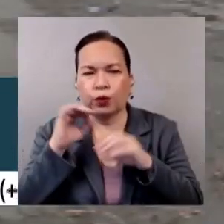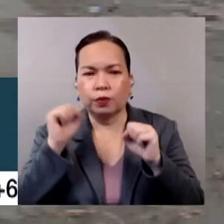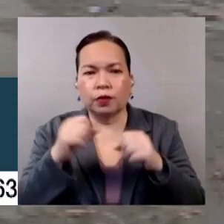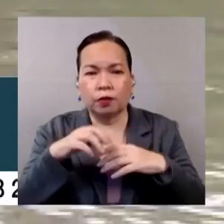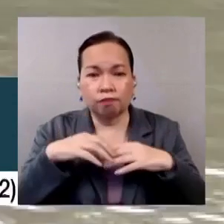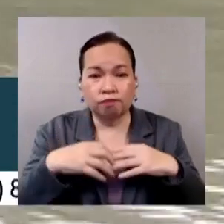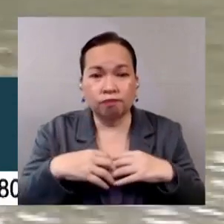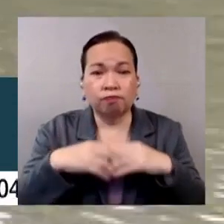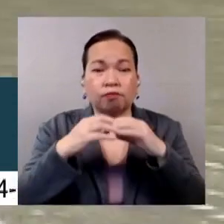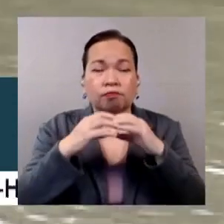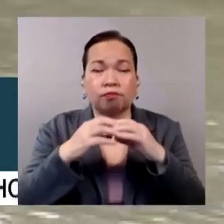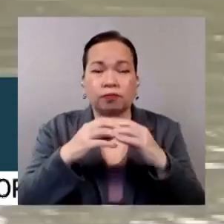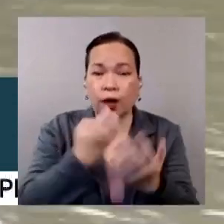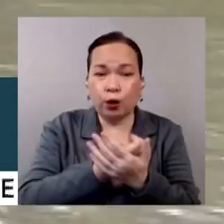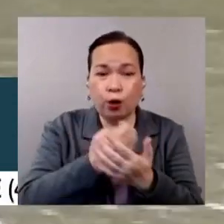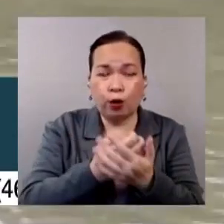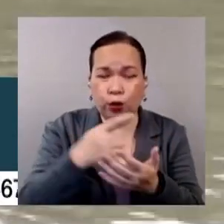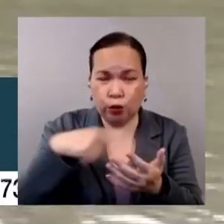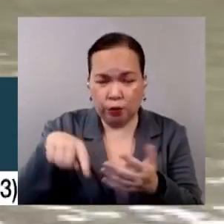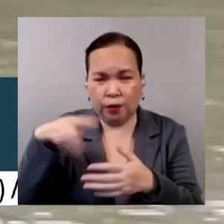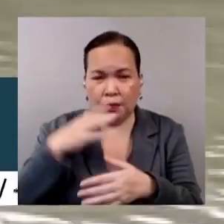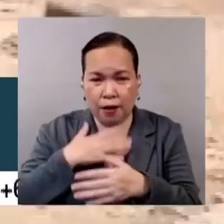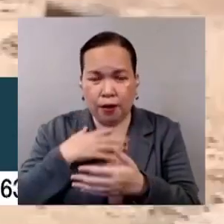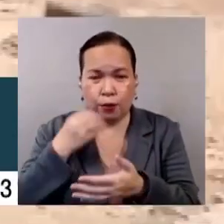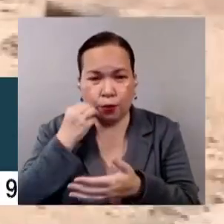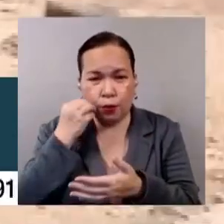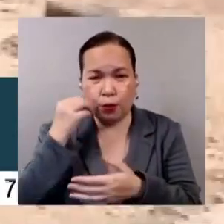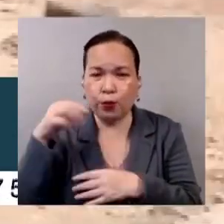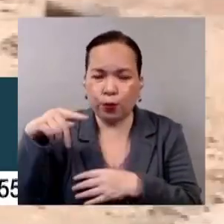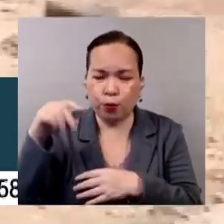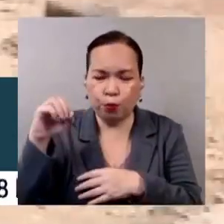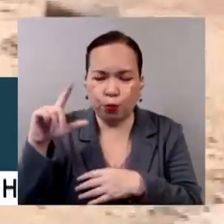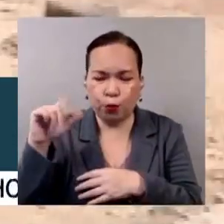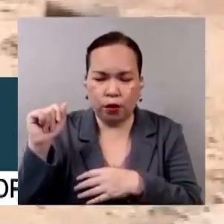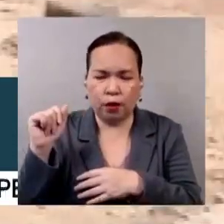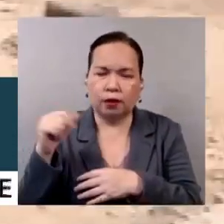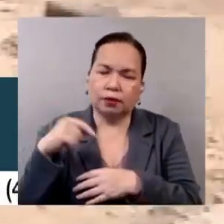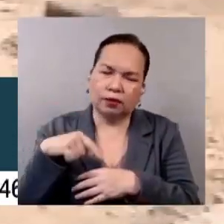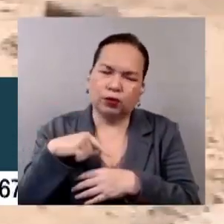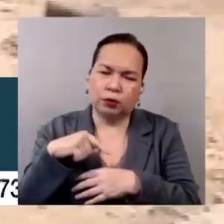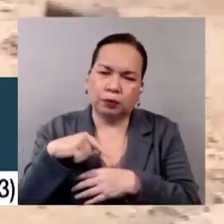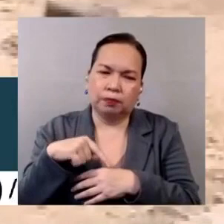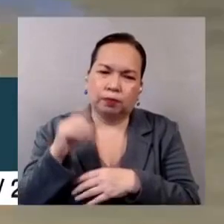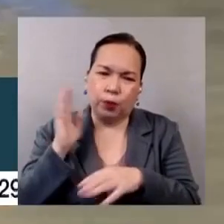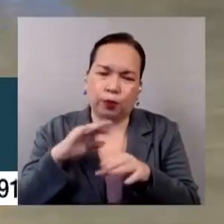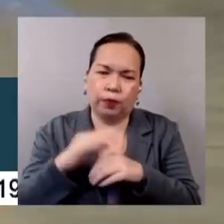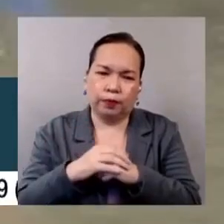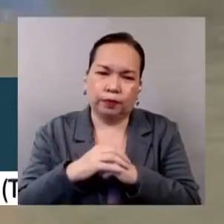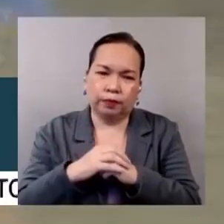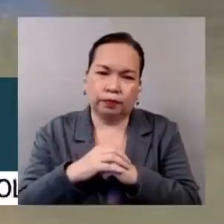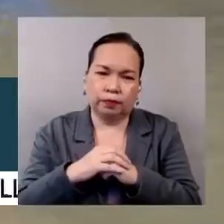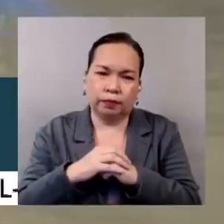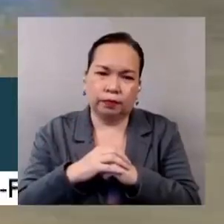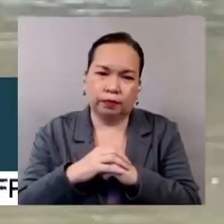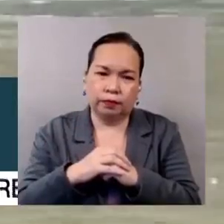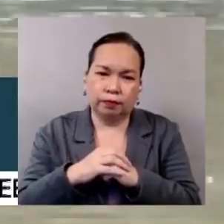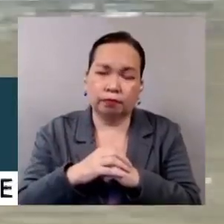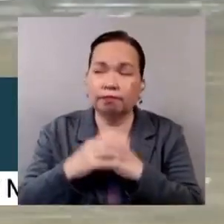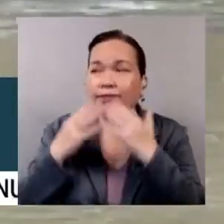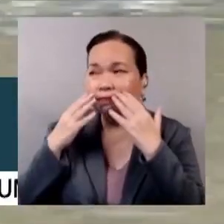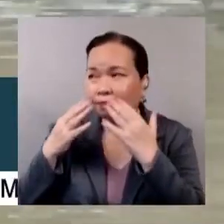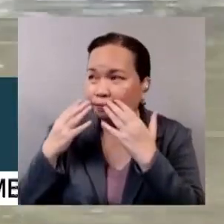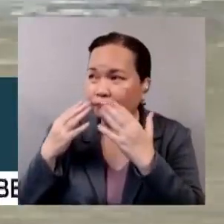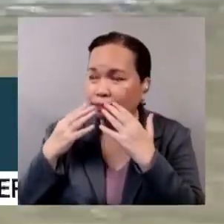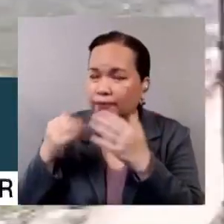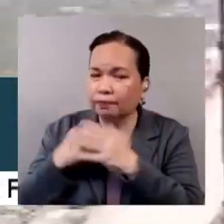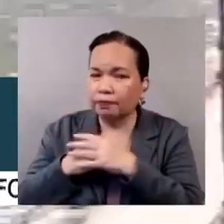at makabangon na ang pole sa ganitong problema. All right. Thank you po sa inyo sa